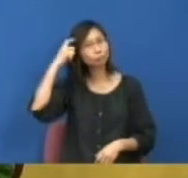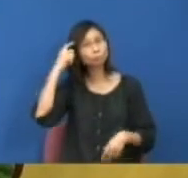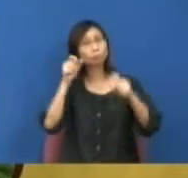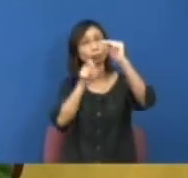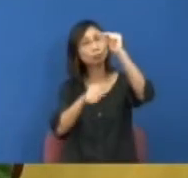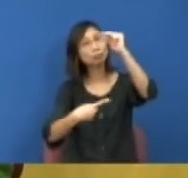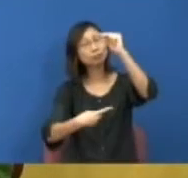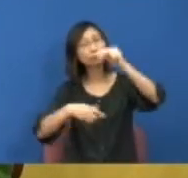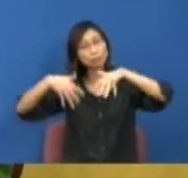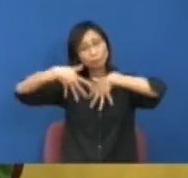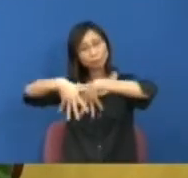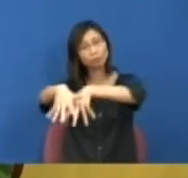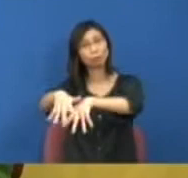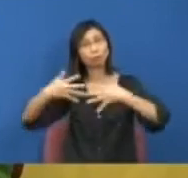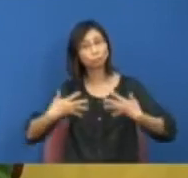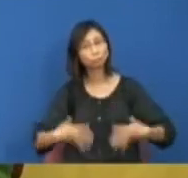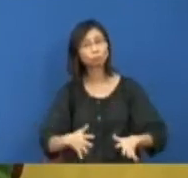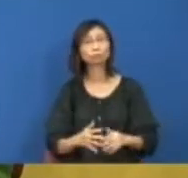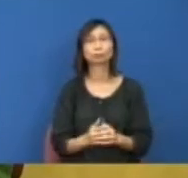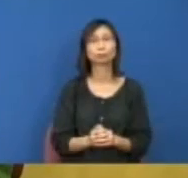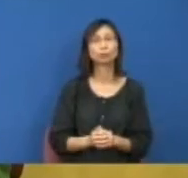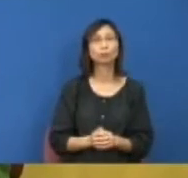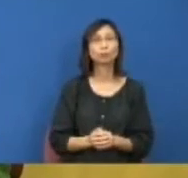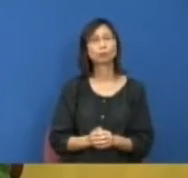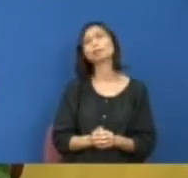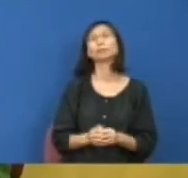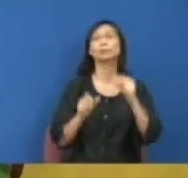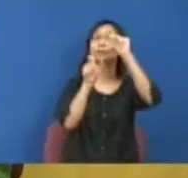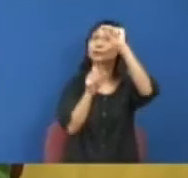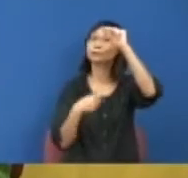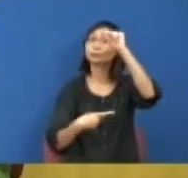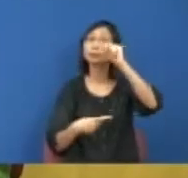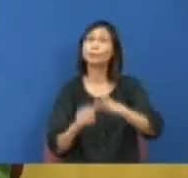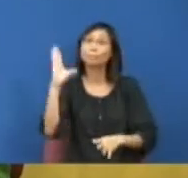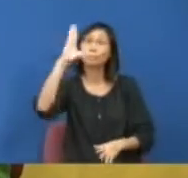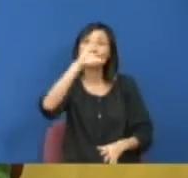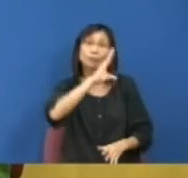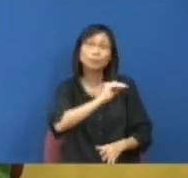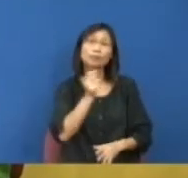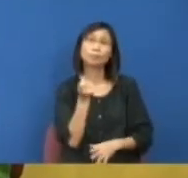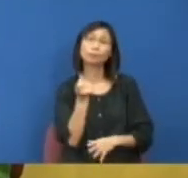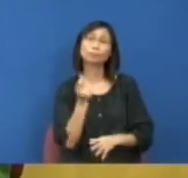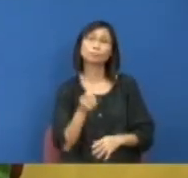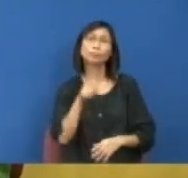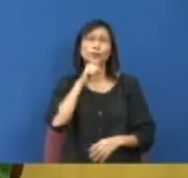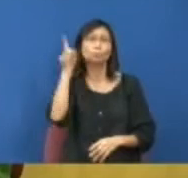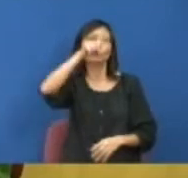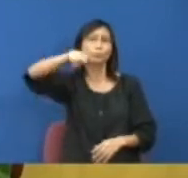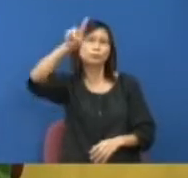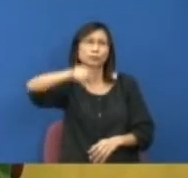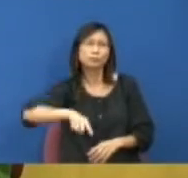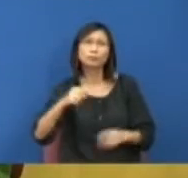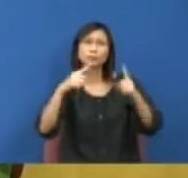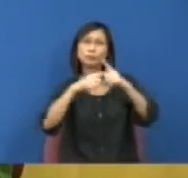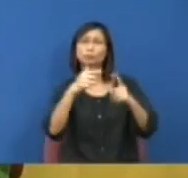呢、即我知道其實當日去到傍晚甚至夜晚有成千多人在這個有